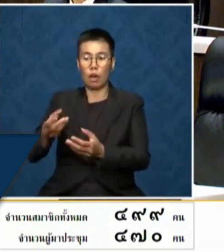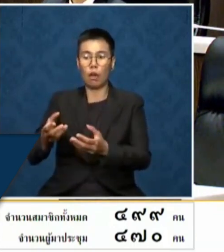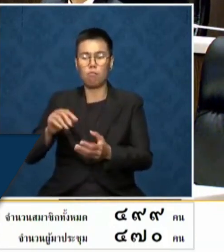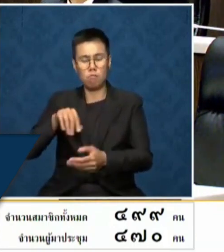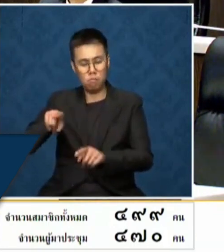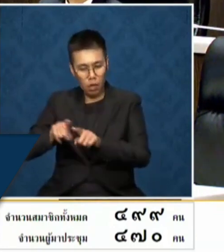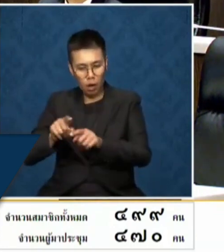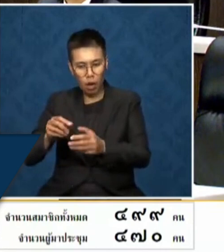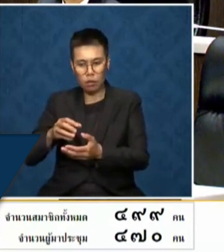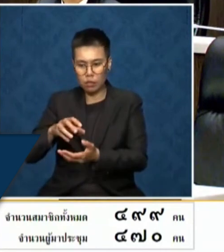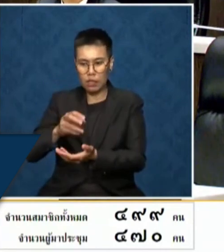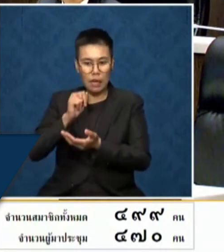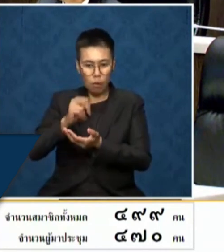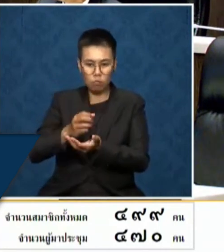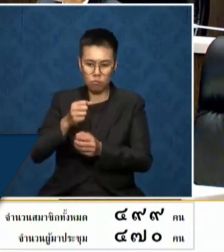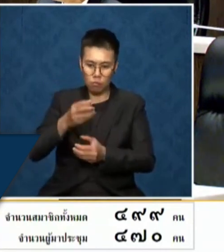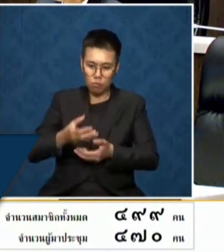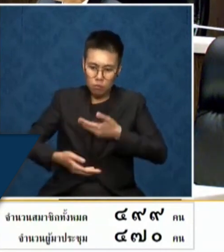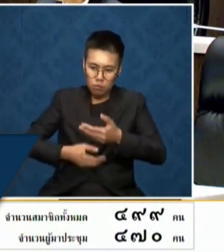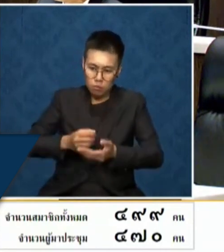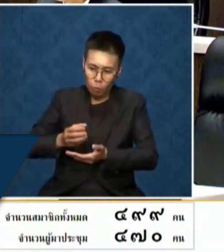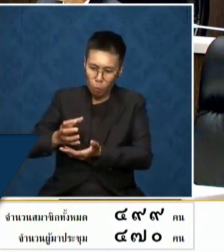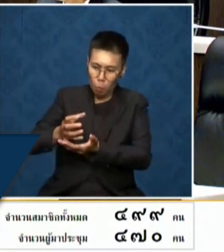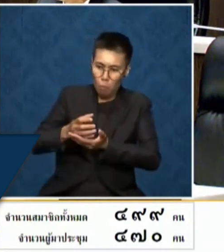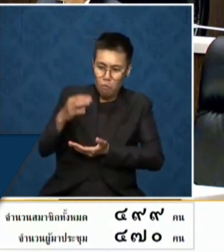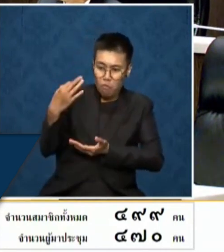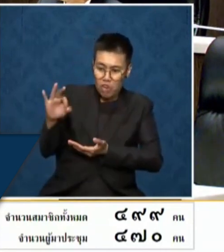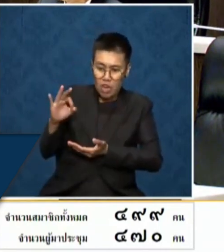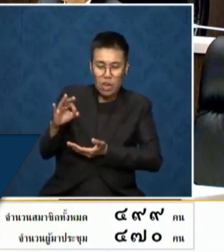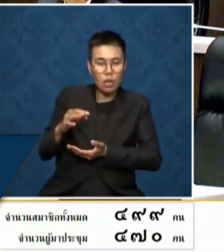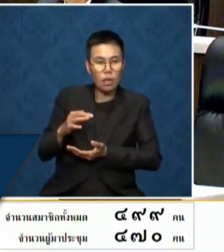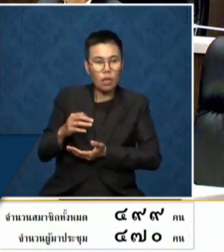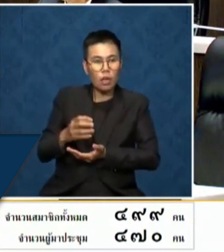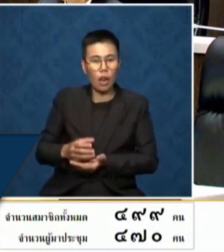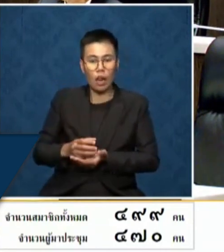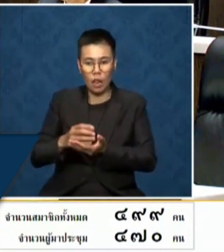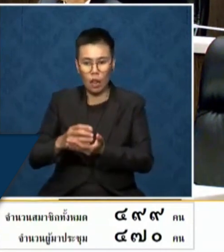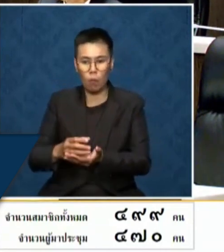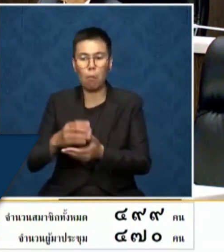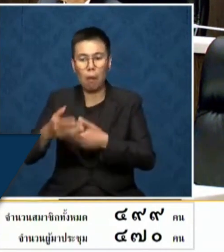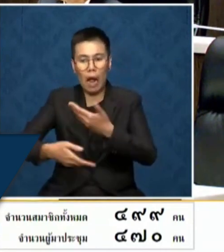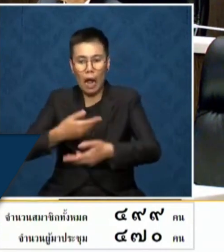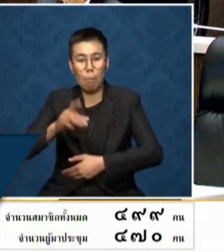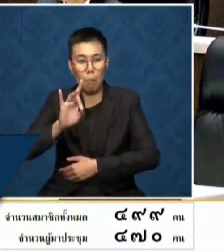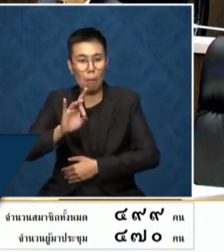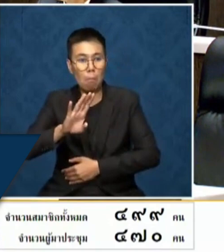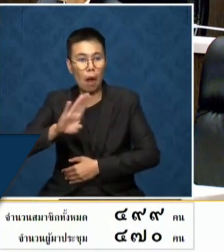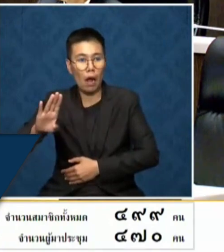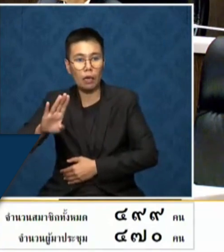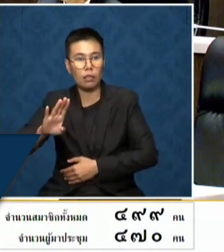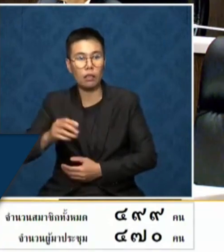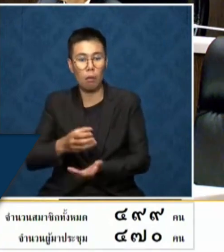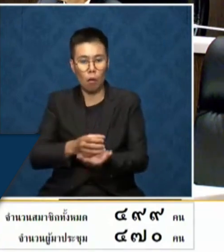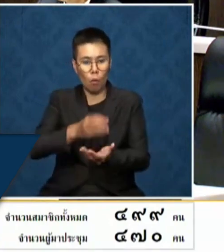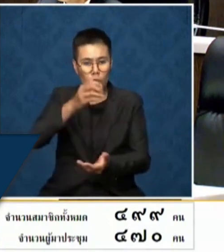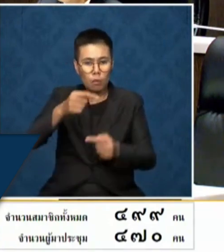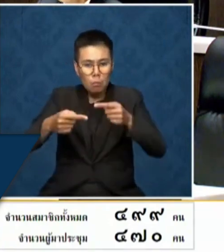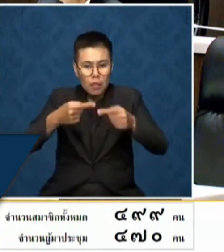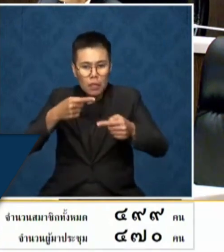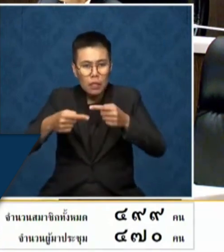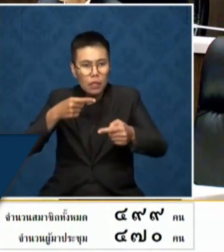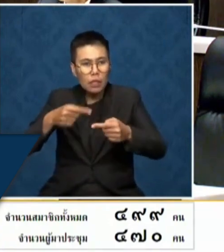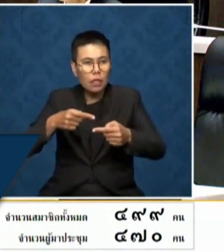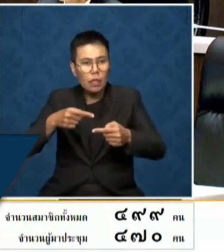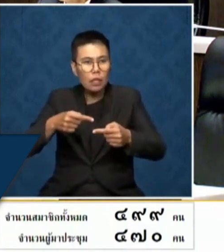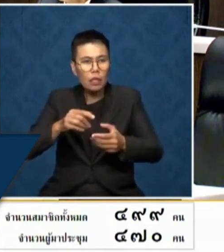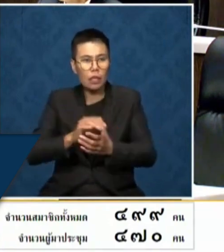ให้ได้ทุนแล้วขยะพลาสติกพวกนี้ล่ะครับใครรับผิดชอบครับเสียภาษีขวดพลาสติกหรือไม่ครับในต่าง